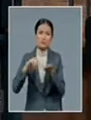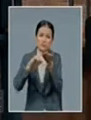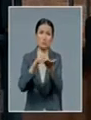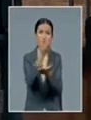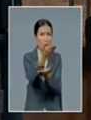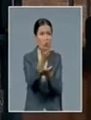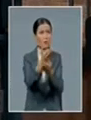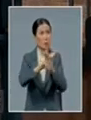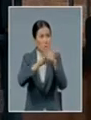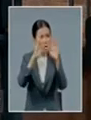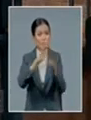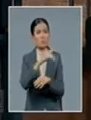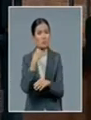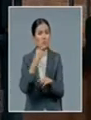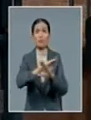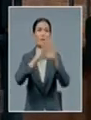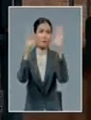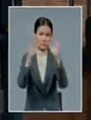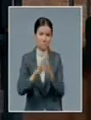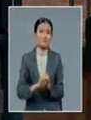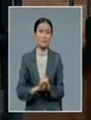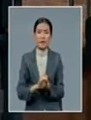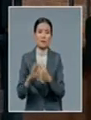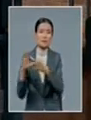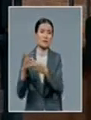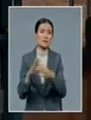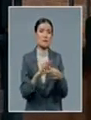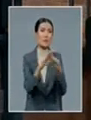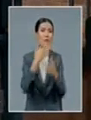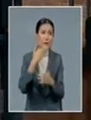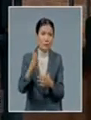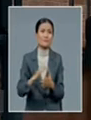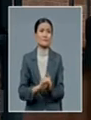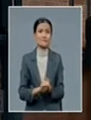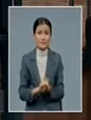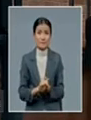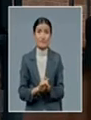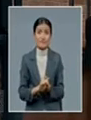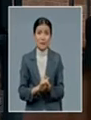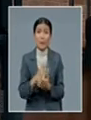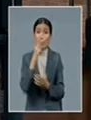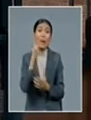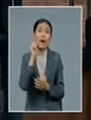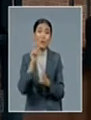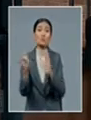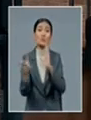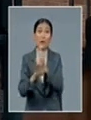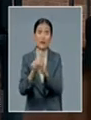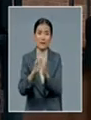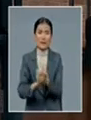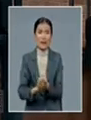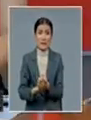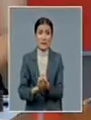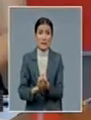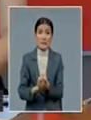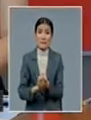อล้มละลายอีกเนา ะ ต่อเนื่องกันนะเชื่อมโยง เชื่อมโยง นะครับมาปิดท้ายกันที่ซูดานไม่ใช่ประเท